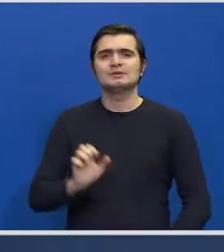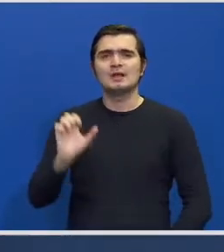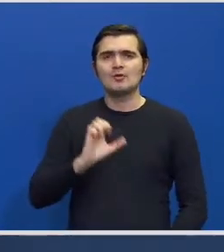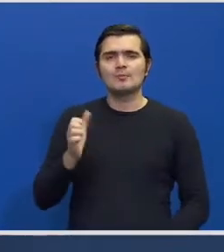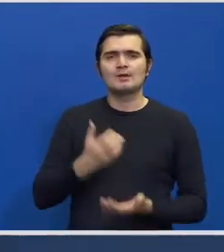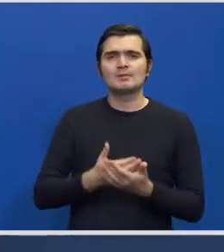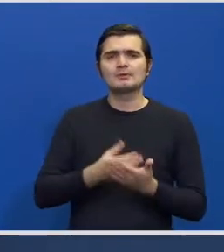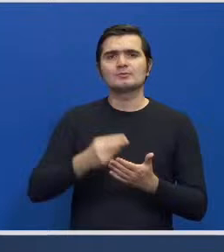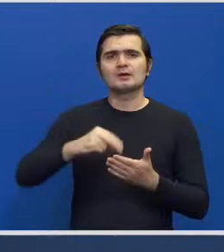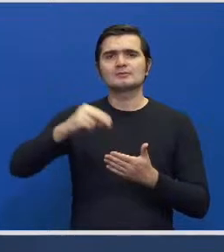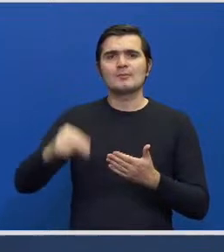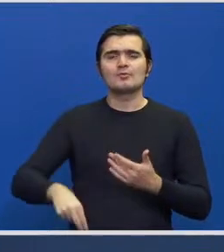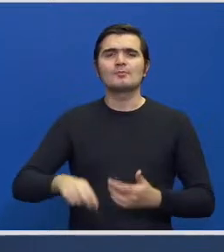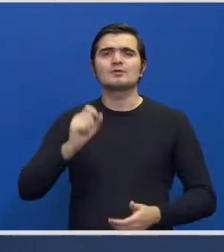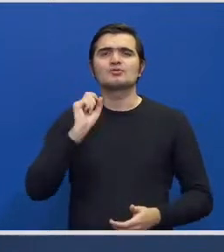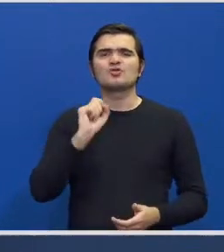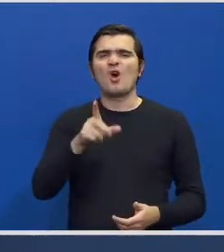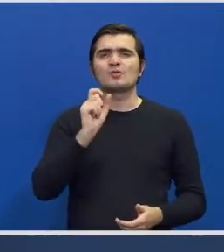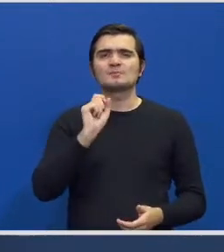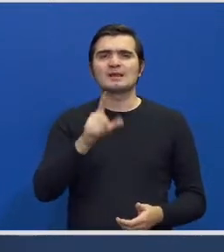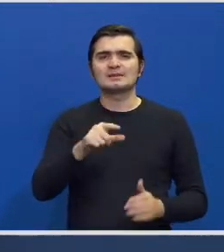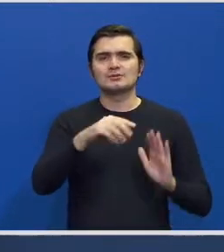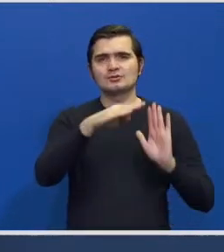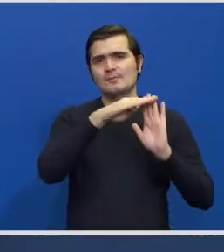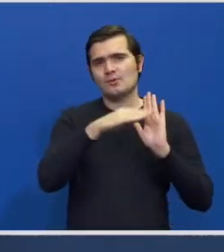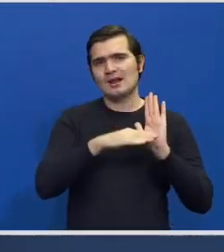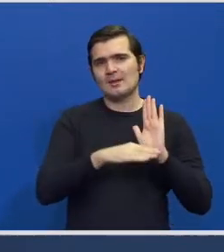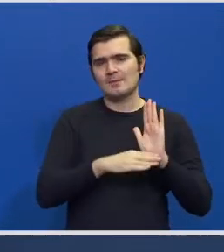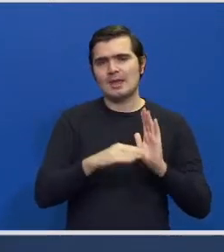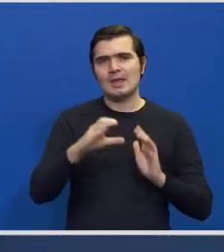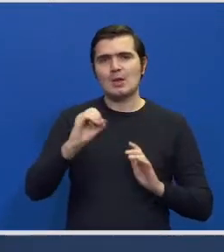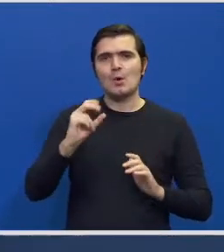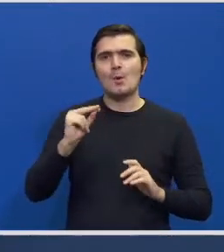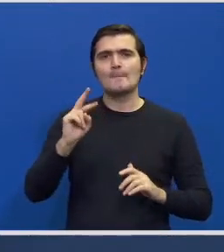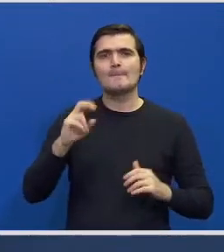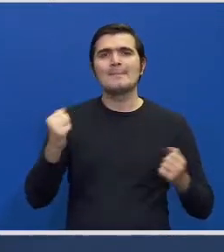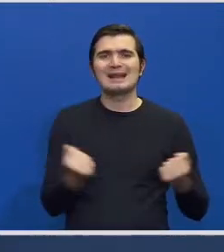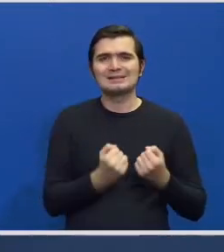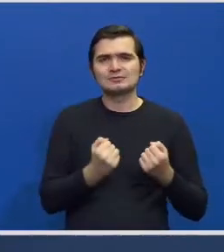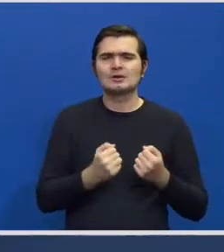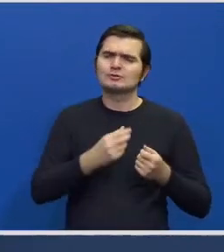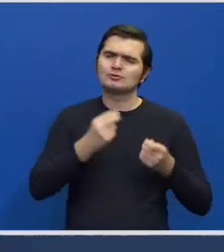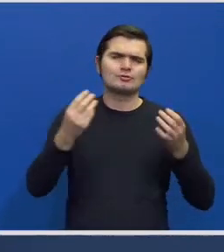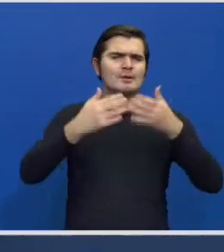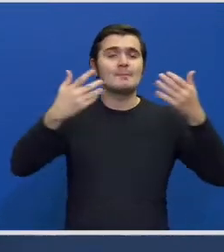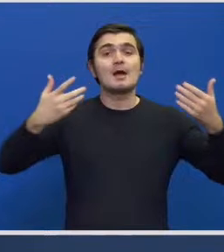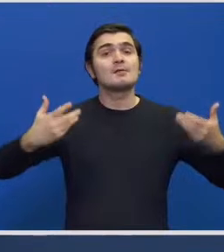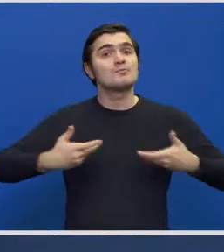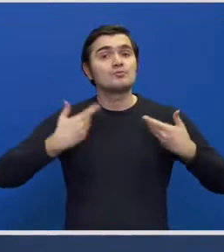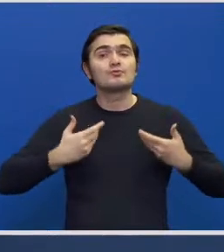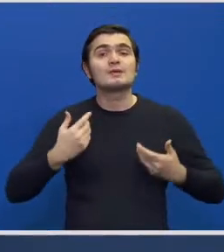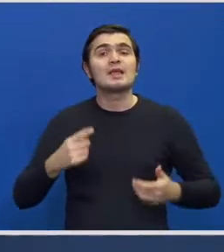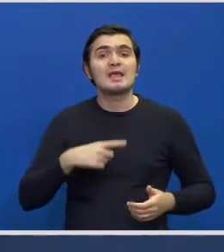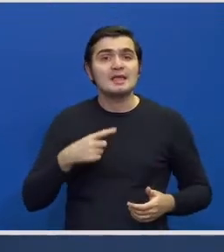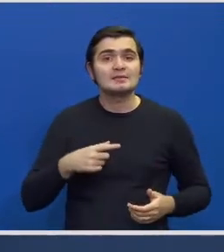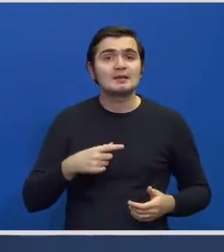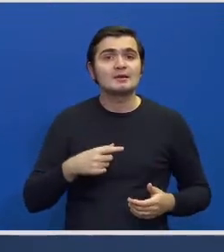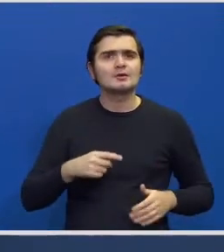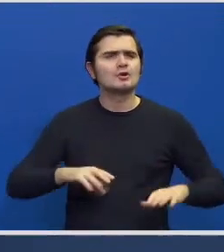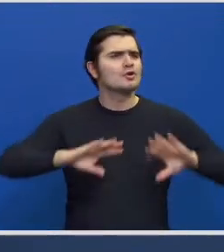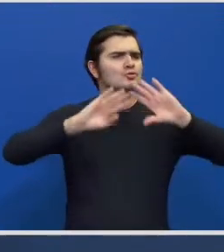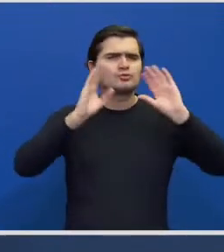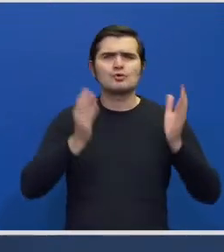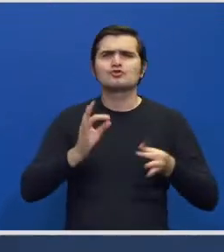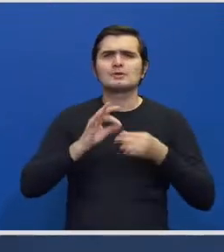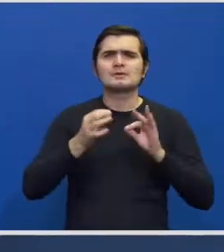Comisiei Europene pentru aprobarea unui număr de 12 programe operaționale și bucuria cea mai mare este